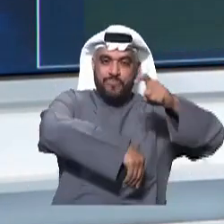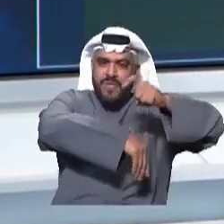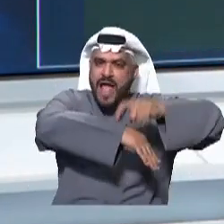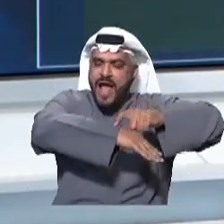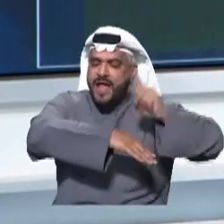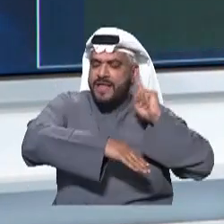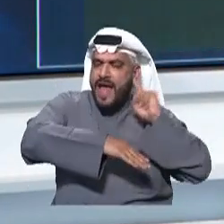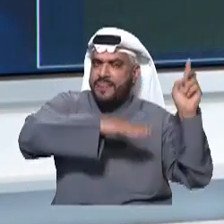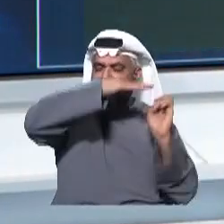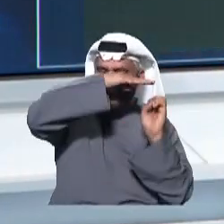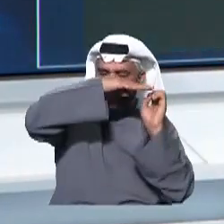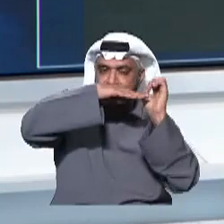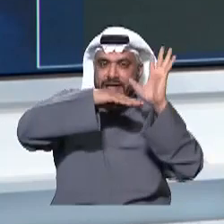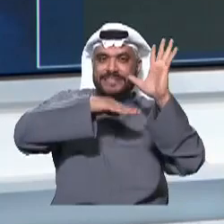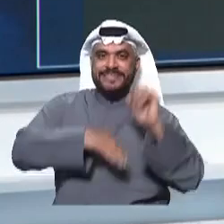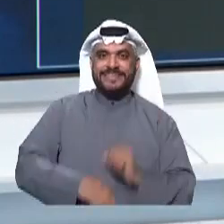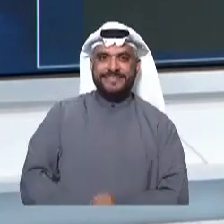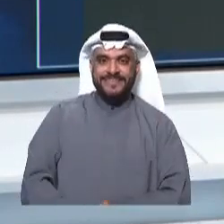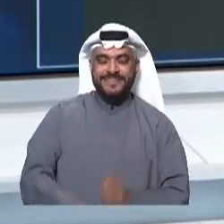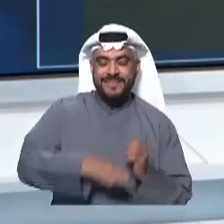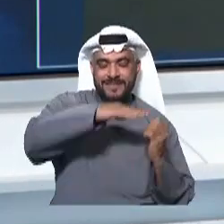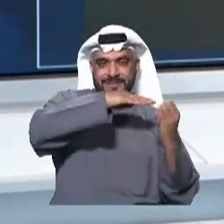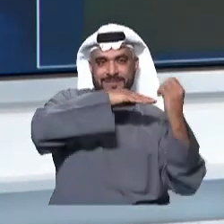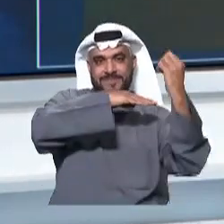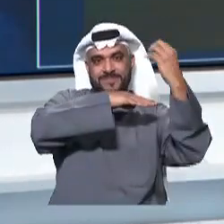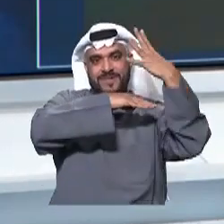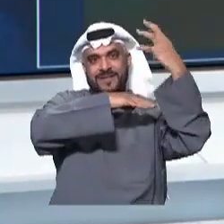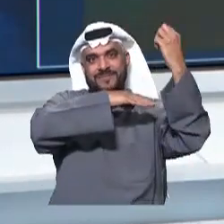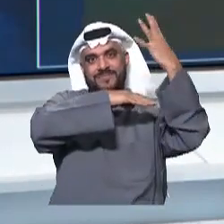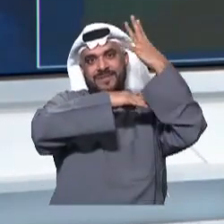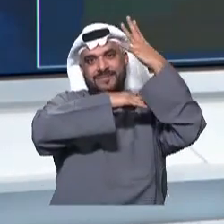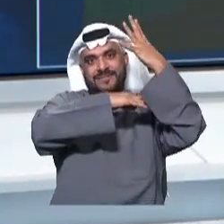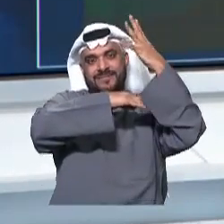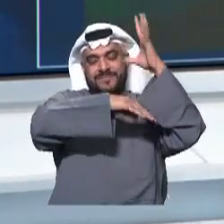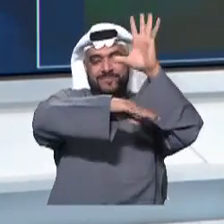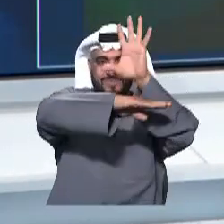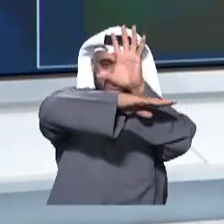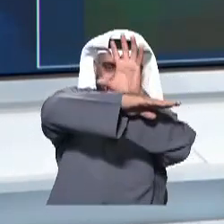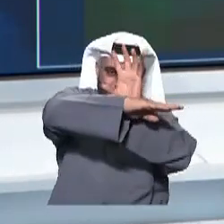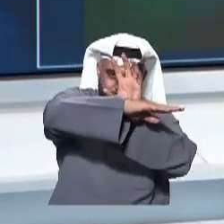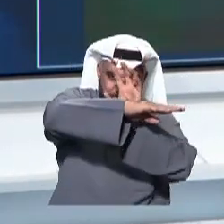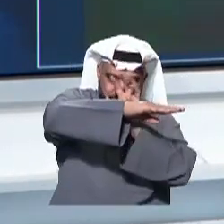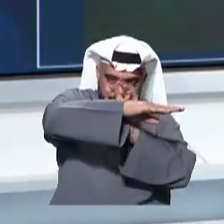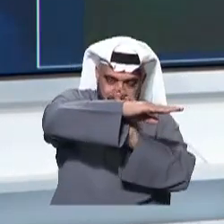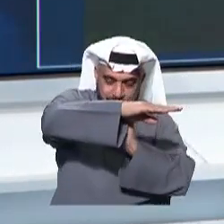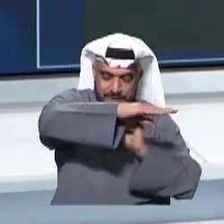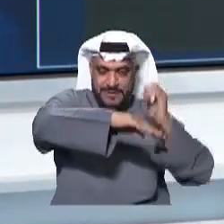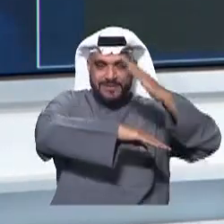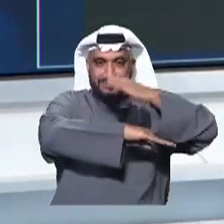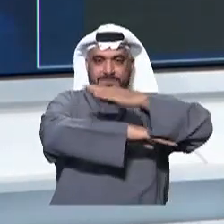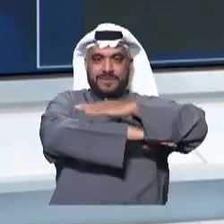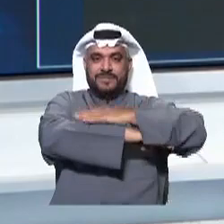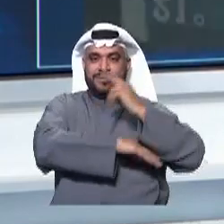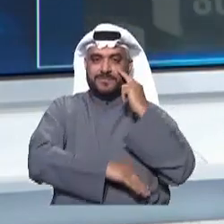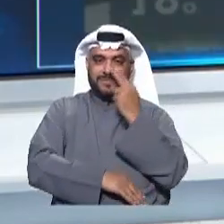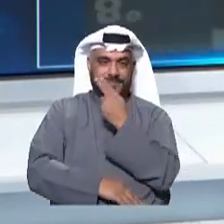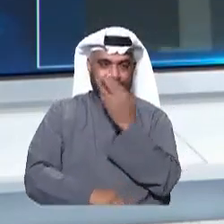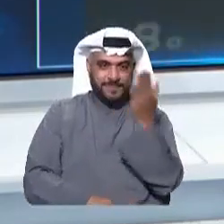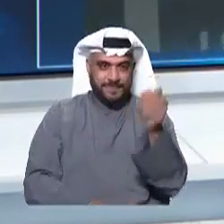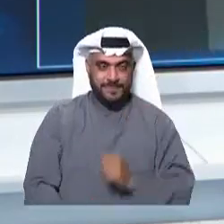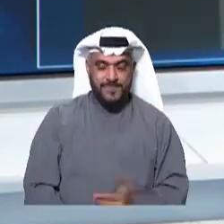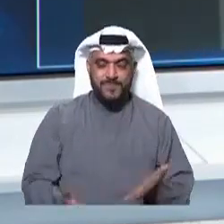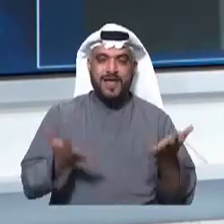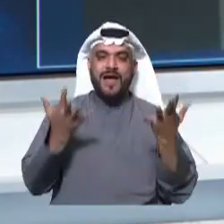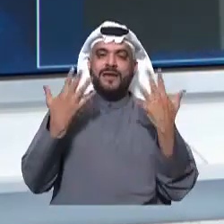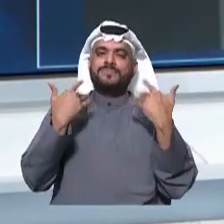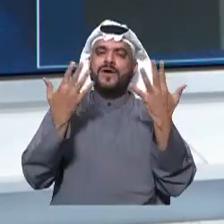الساعة 5:18 دقيقة 6:41 موعد شروق الشمس وغروب الشمس بمشيئة الله الساعة 5:21 دقيقة. أما الأجواء